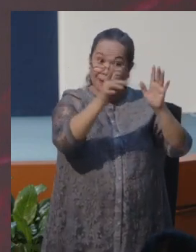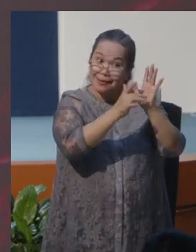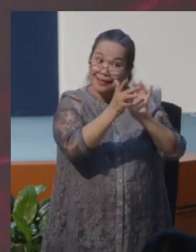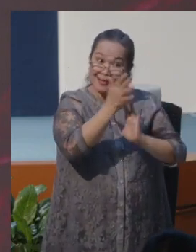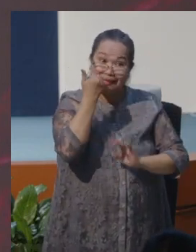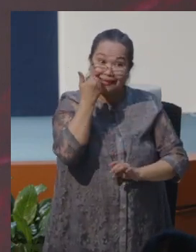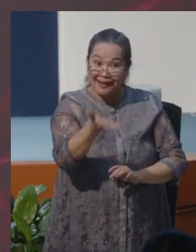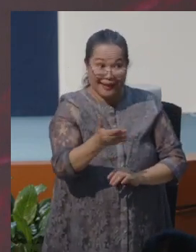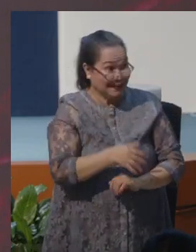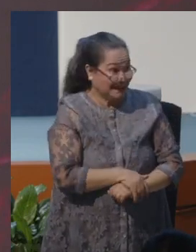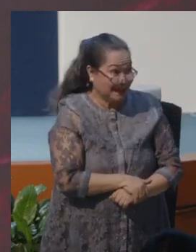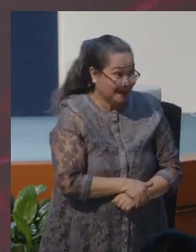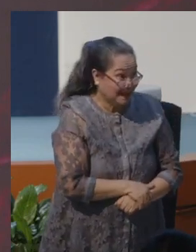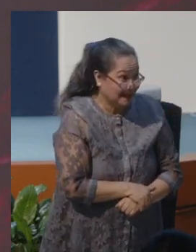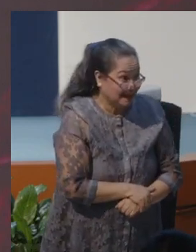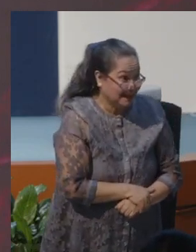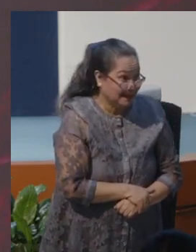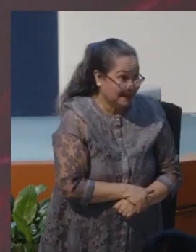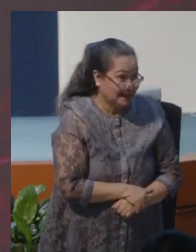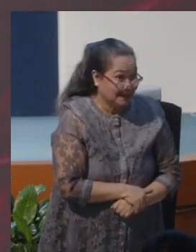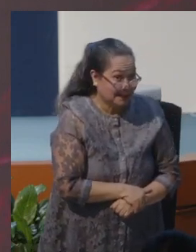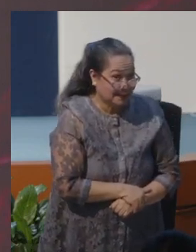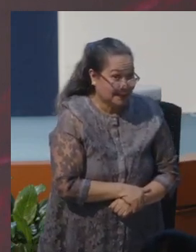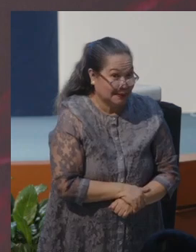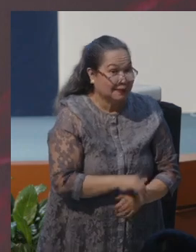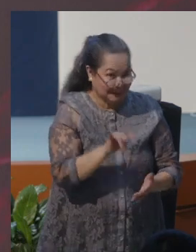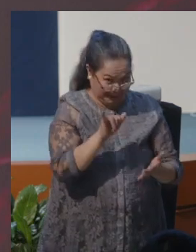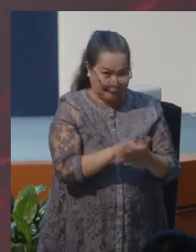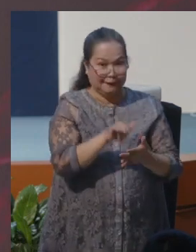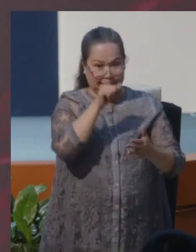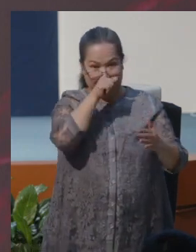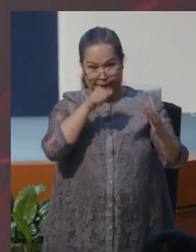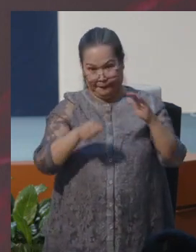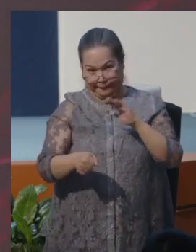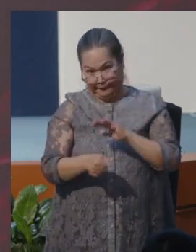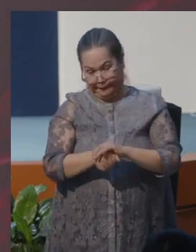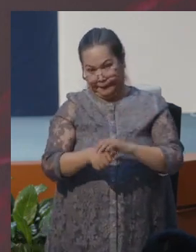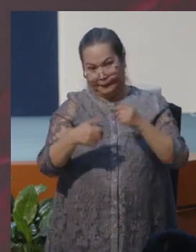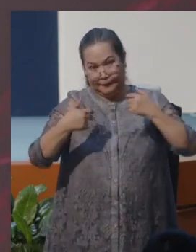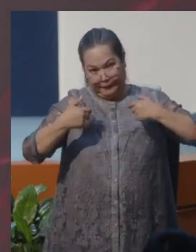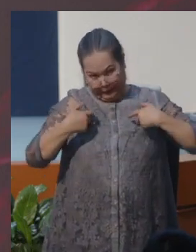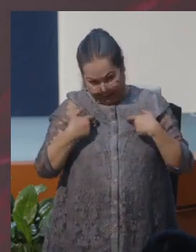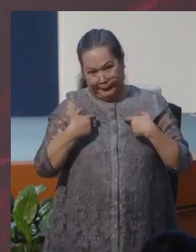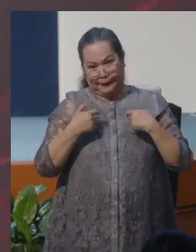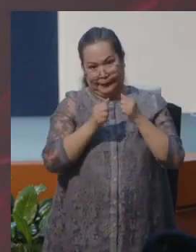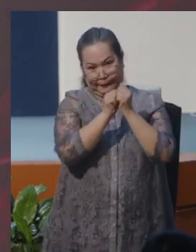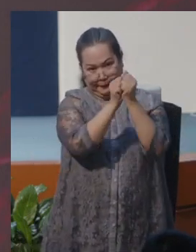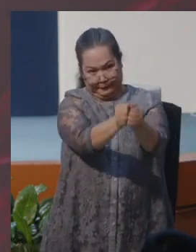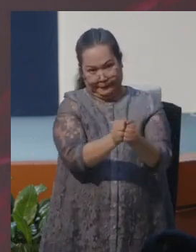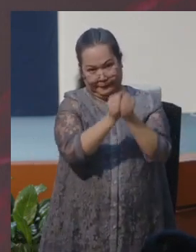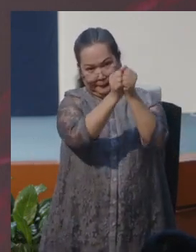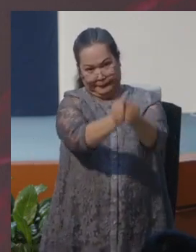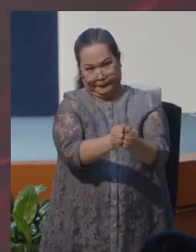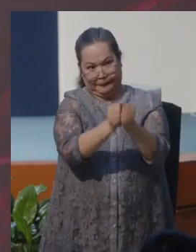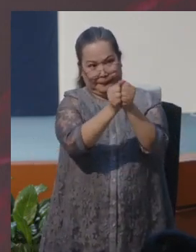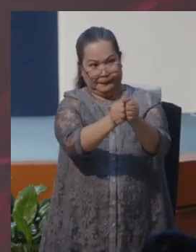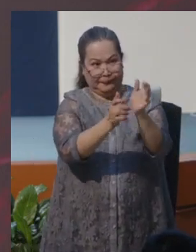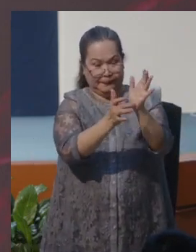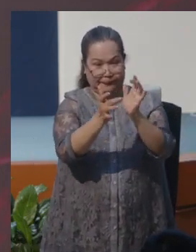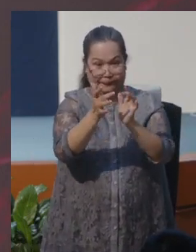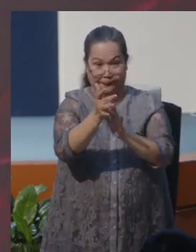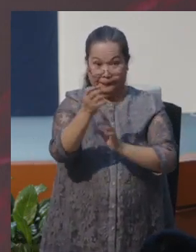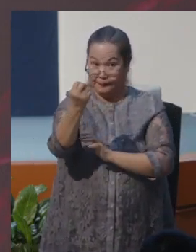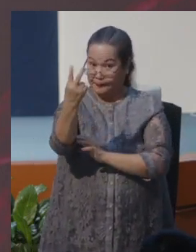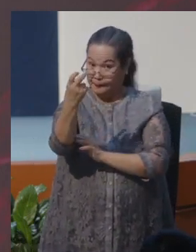sauce. Yun po ang secret. They had been with Jesus. So tinawag niya itong